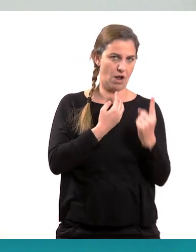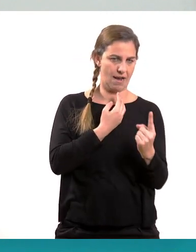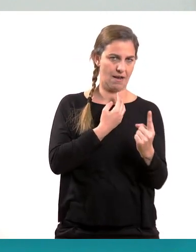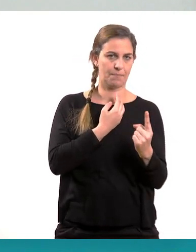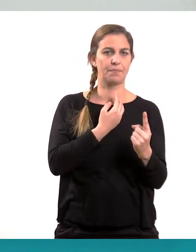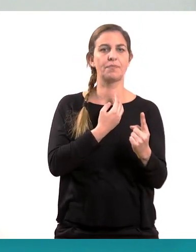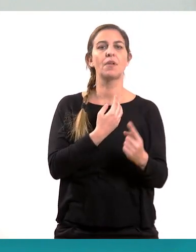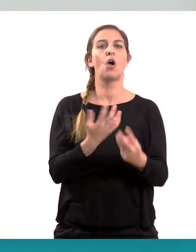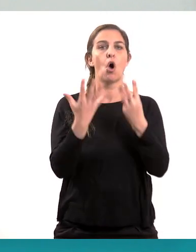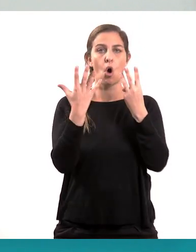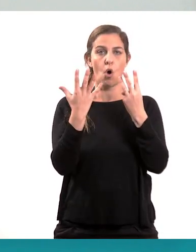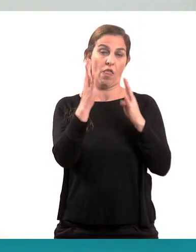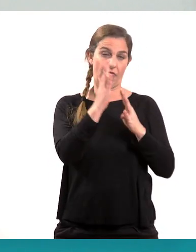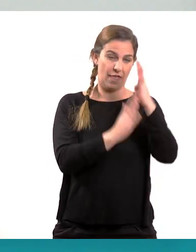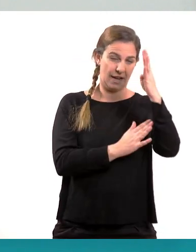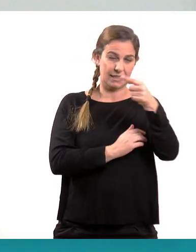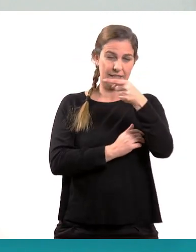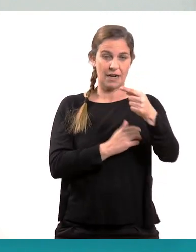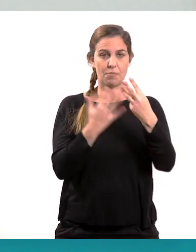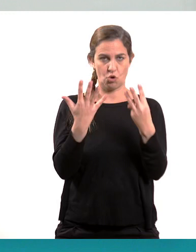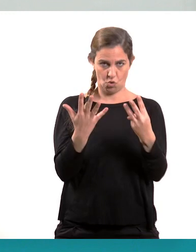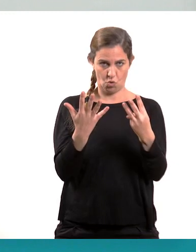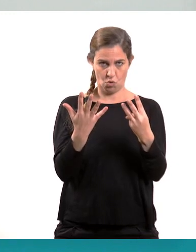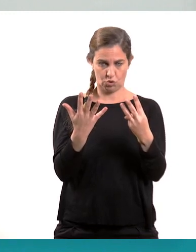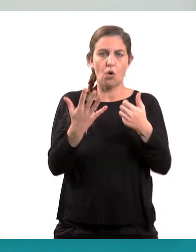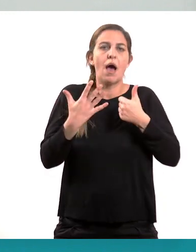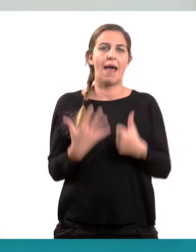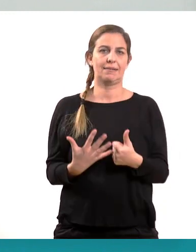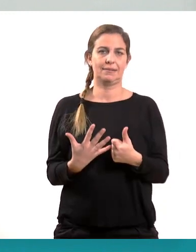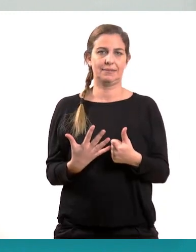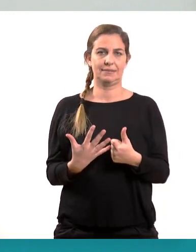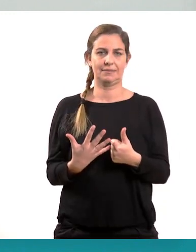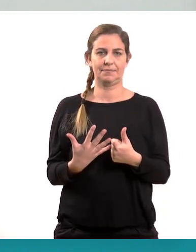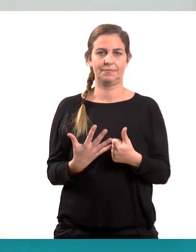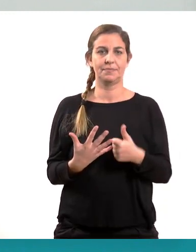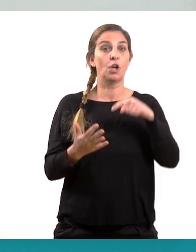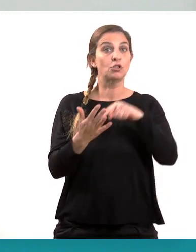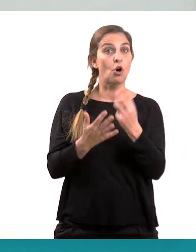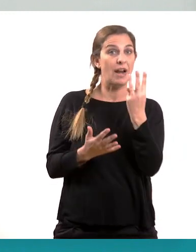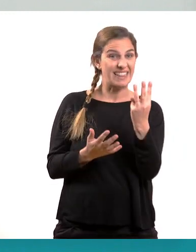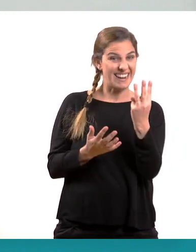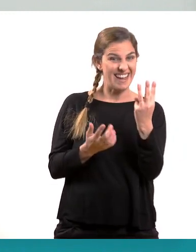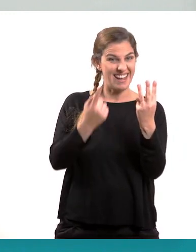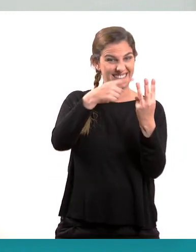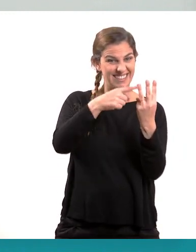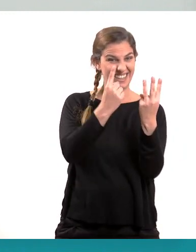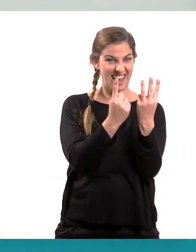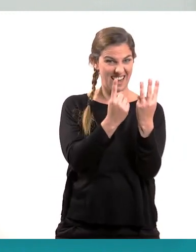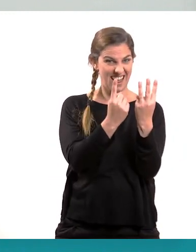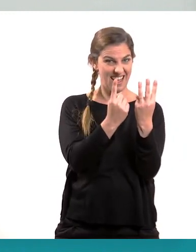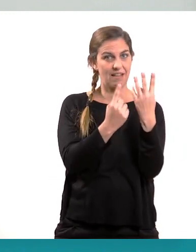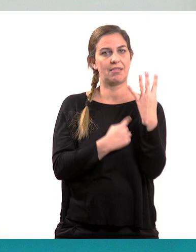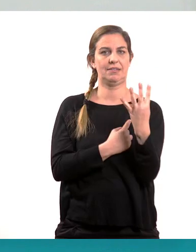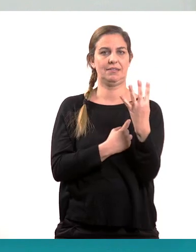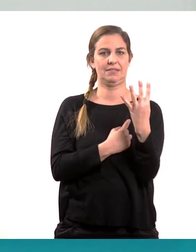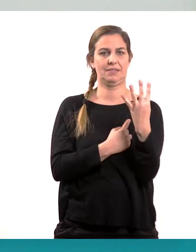8 από 14, 6 πάλι. Τώρα, πάμε στις εκατοντάδες. 3 και 1,